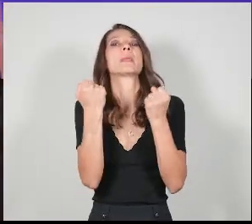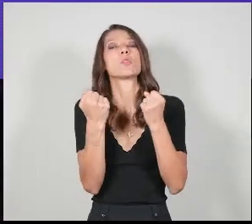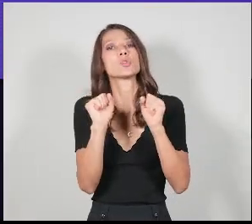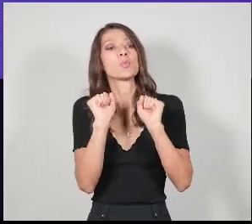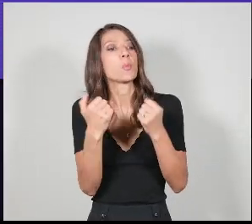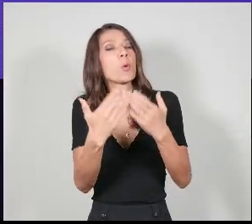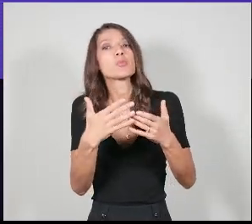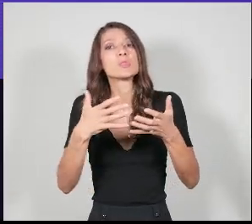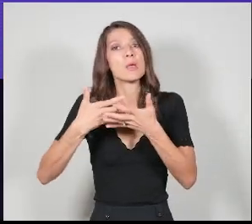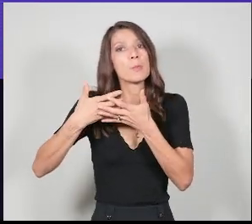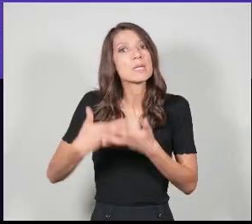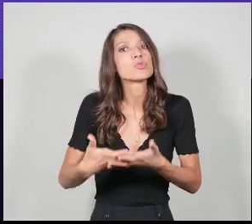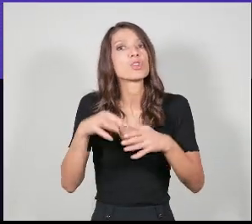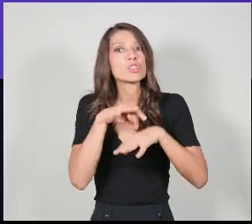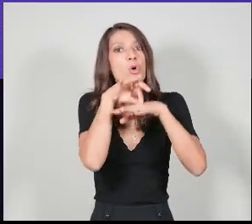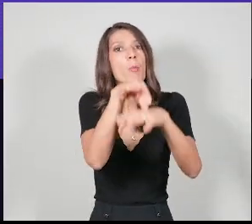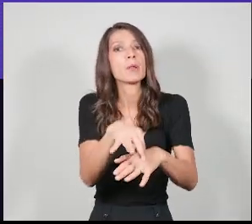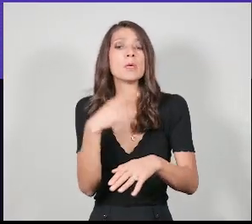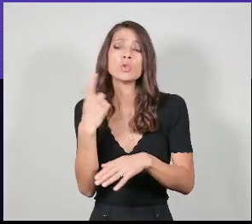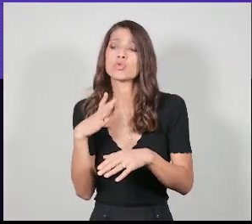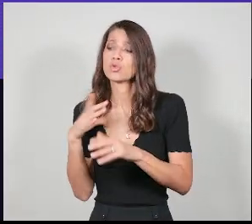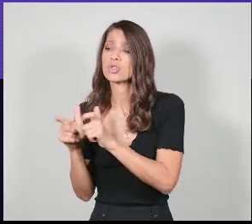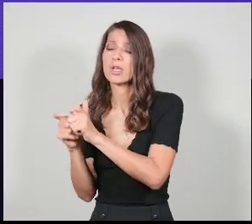plusieurs structures, il y aura toujours des structures qui